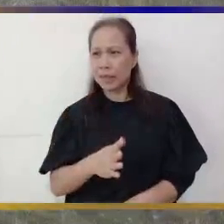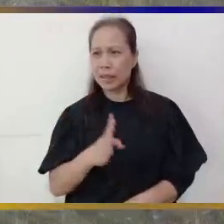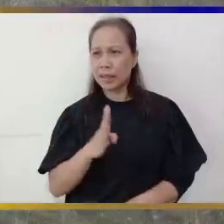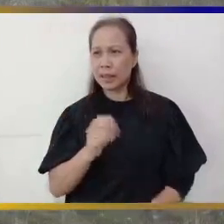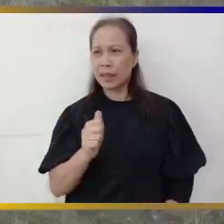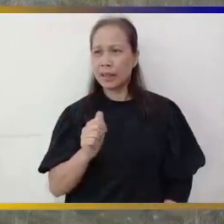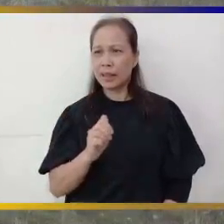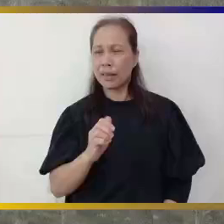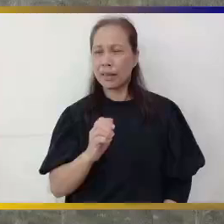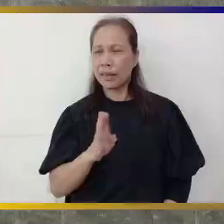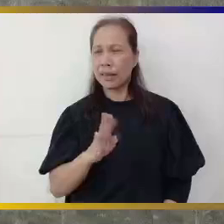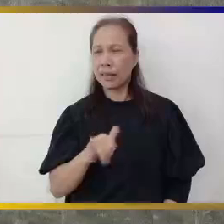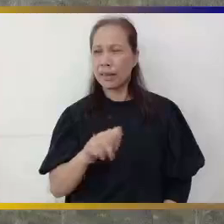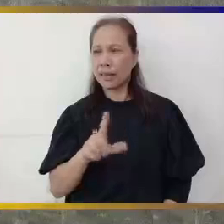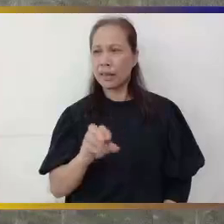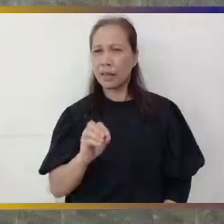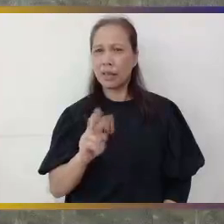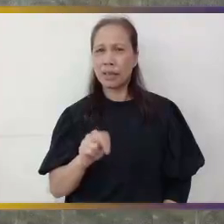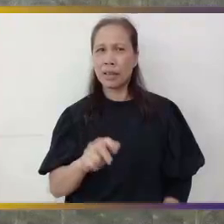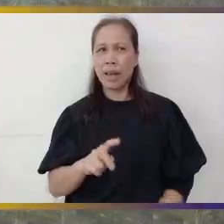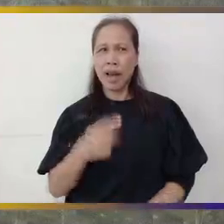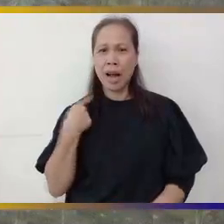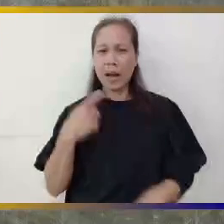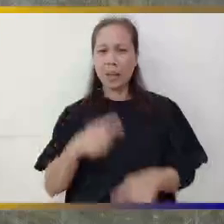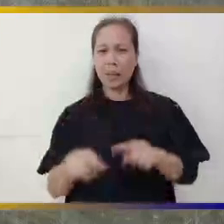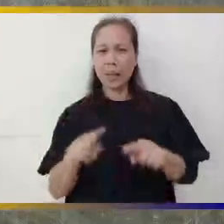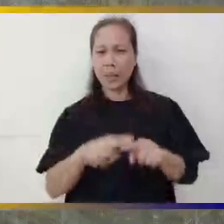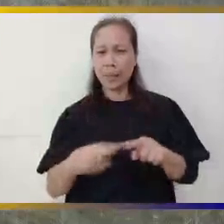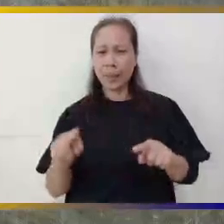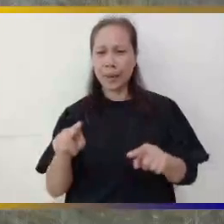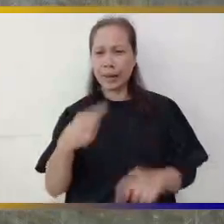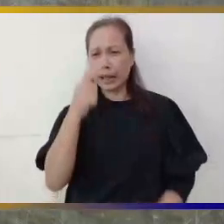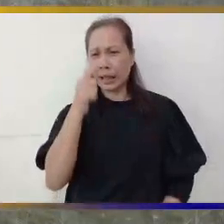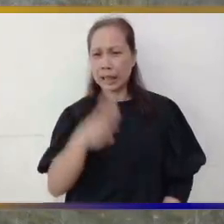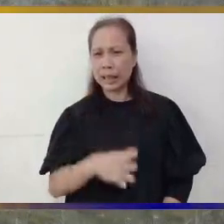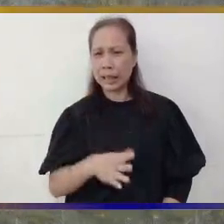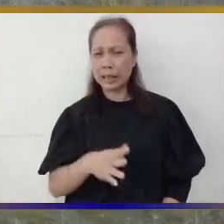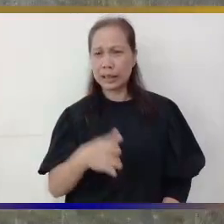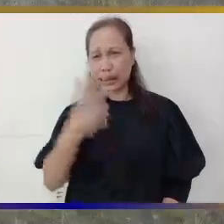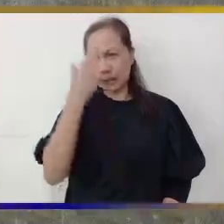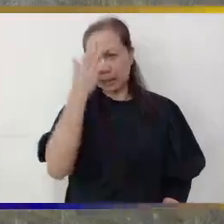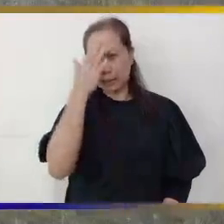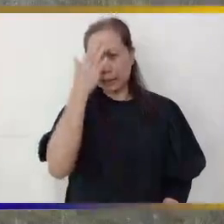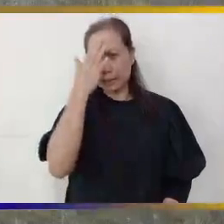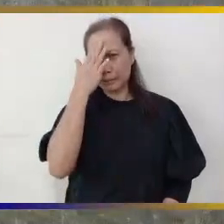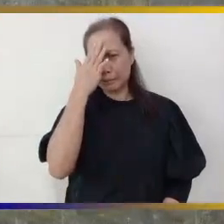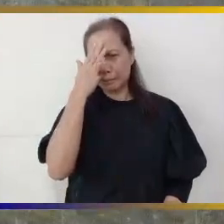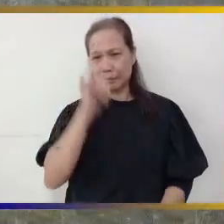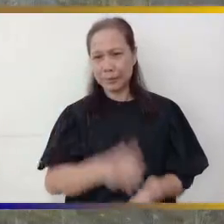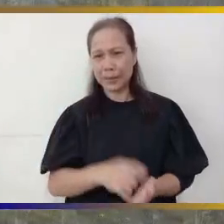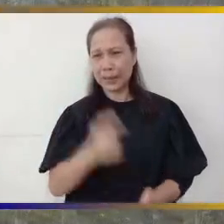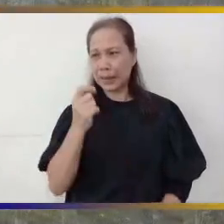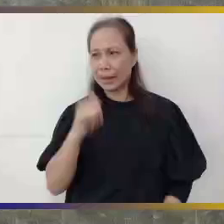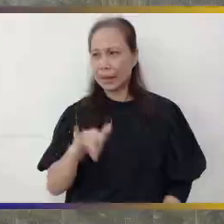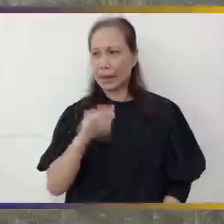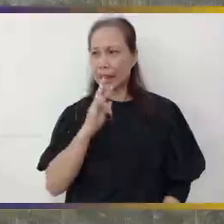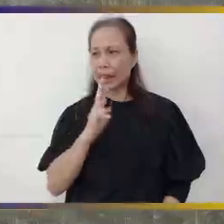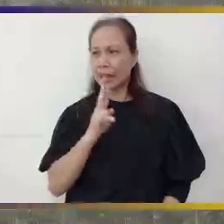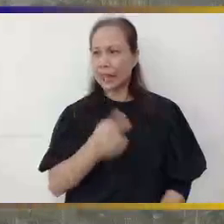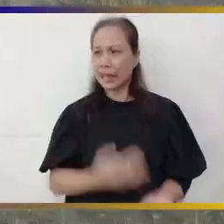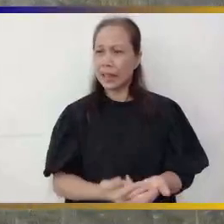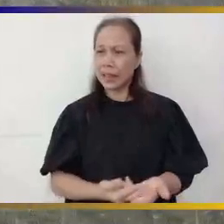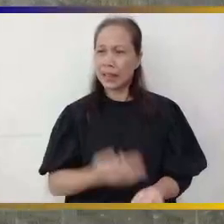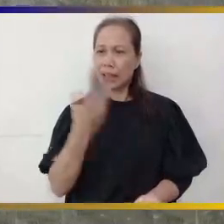meron silang ibang Diyos diyosan akala mayaman sila pero wala man silang tinatawagan na iisang Diyos So parang ang